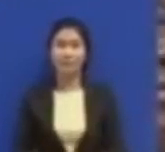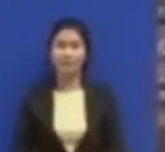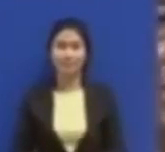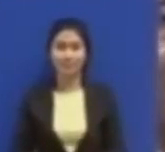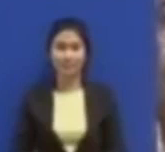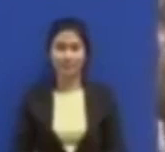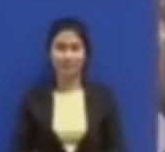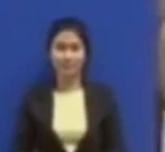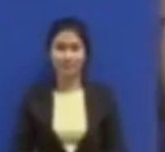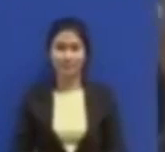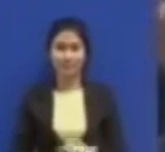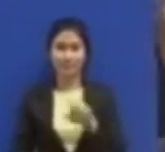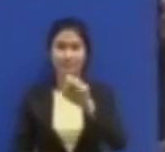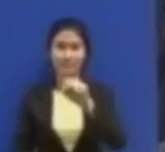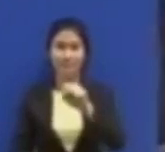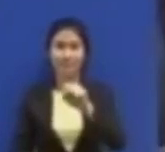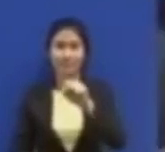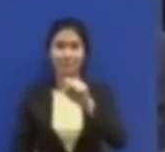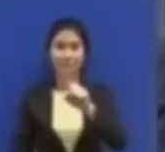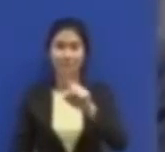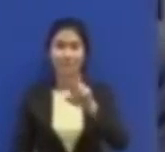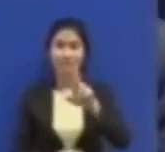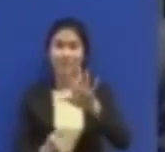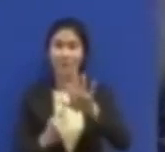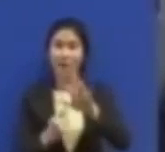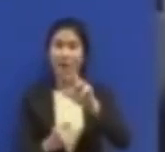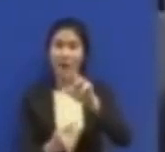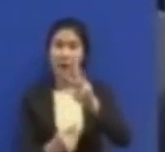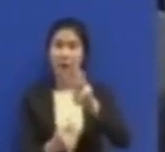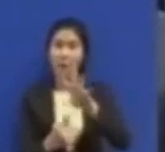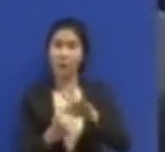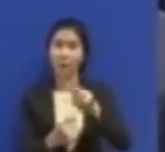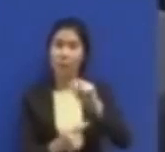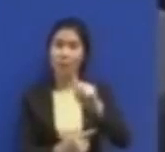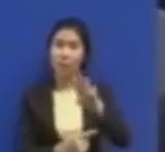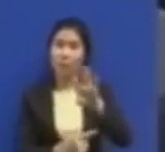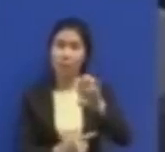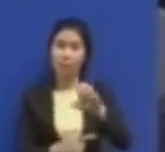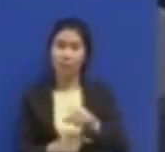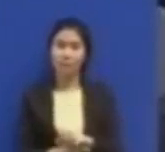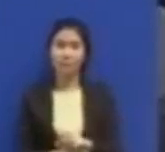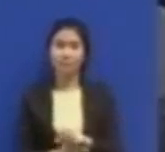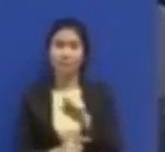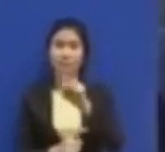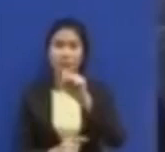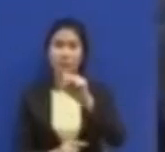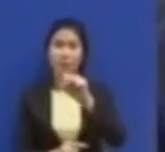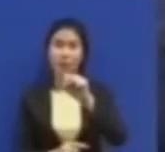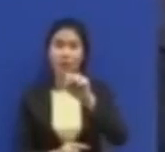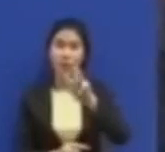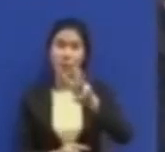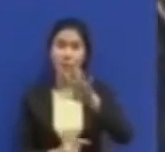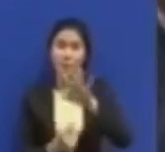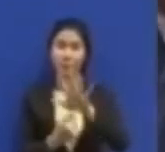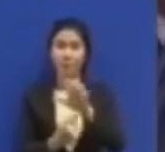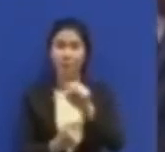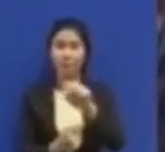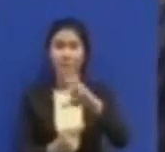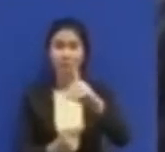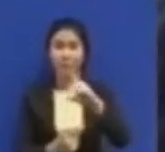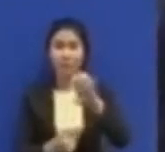ลเอกสลาวุธชะลออยู่205นายสวัสดิ์มักคง